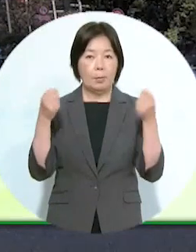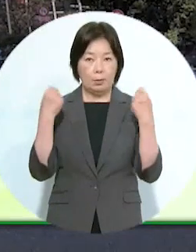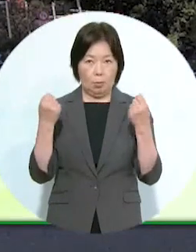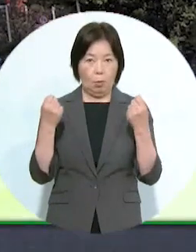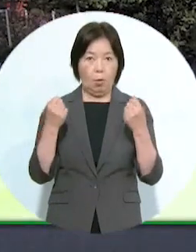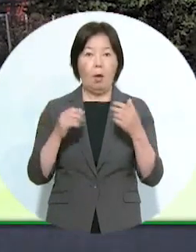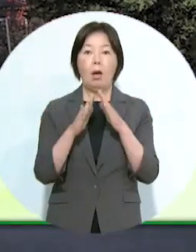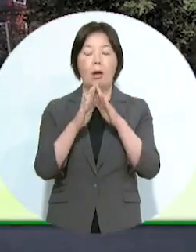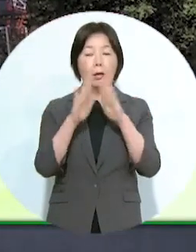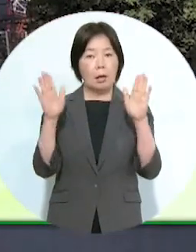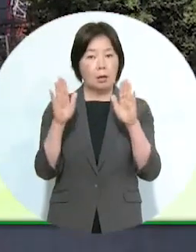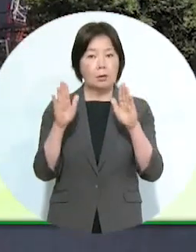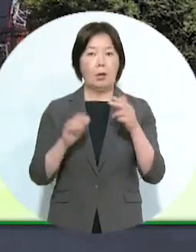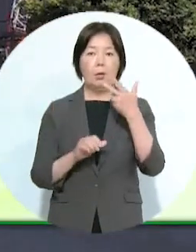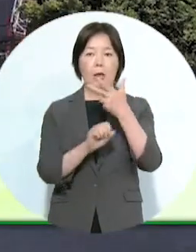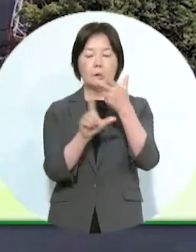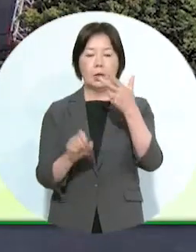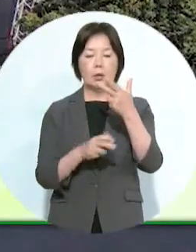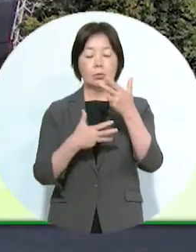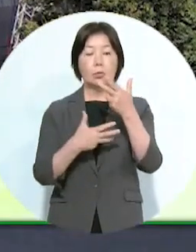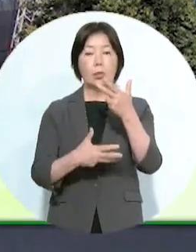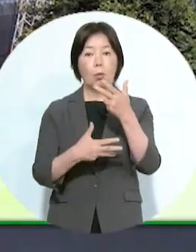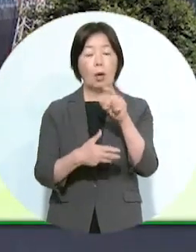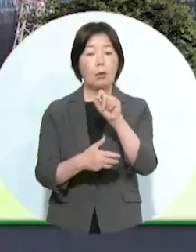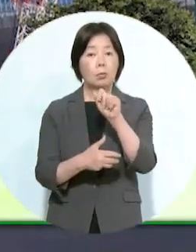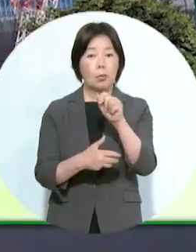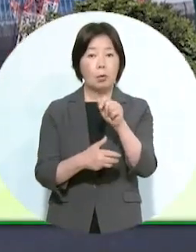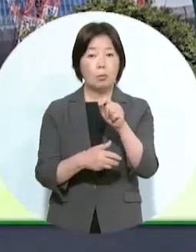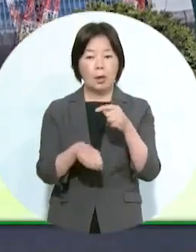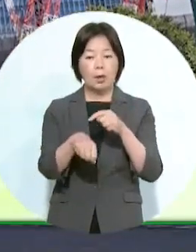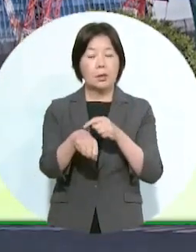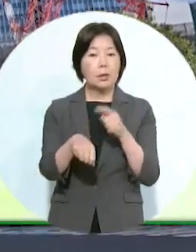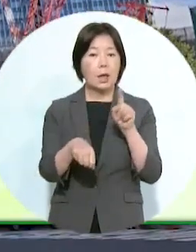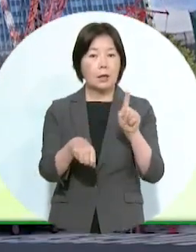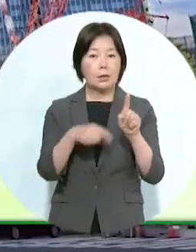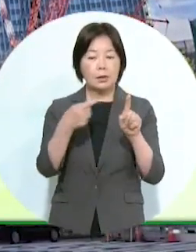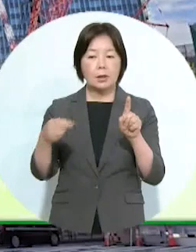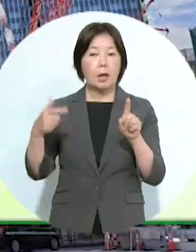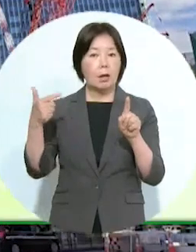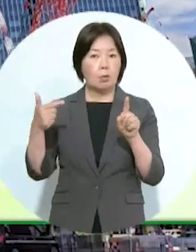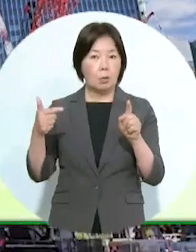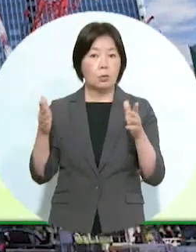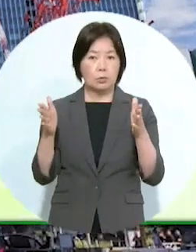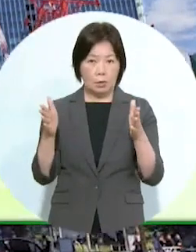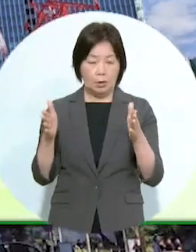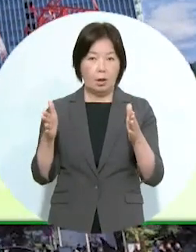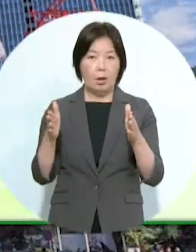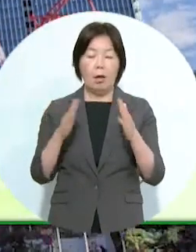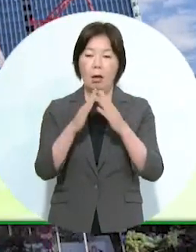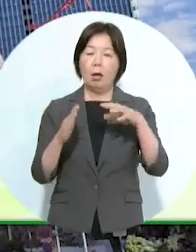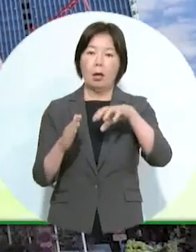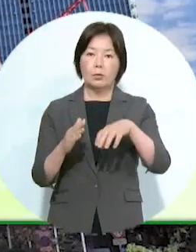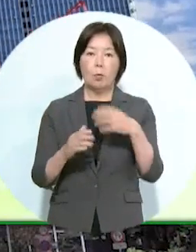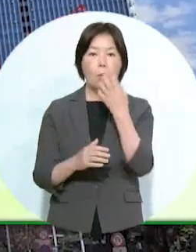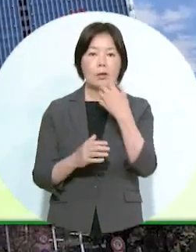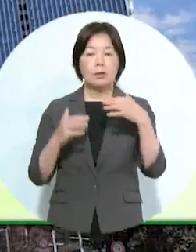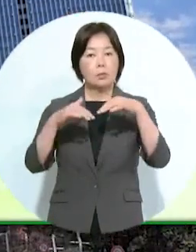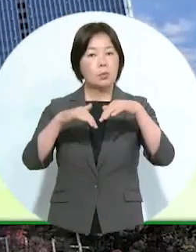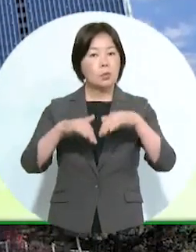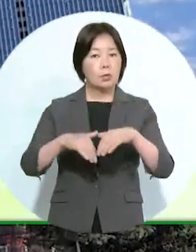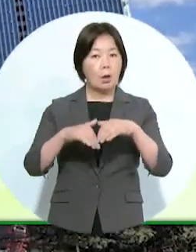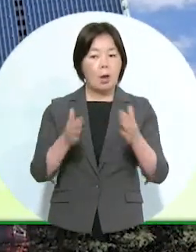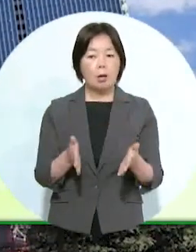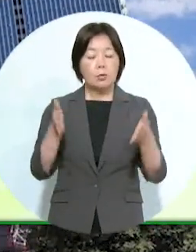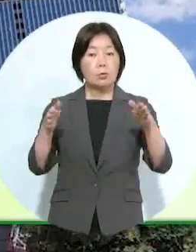開催は来月8日土曜日の午後1時から6時まで。会場は渋谷スクランブルスク